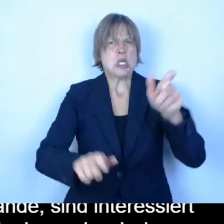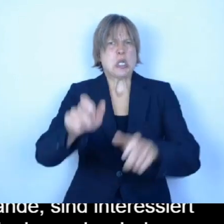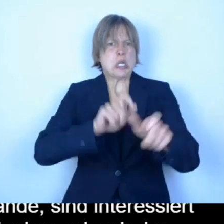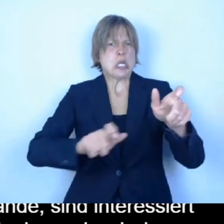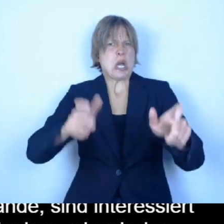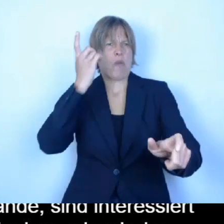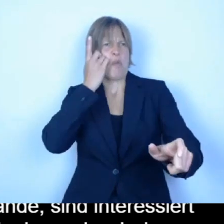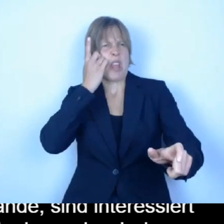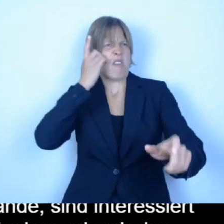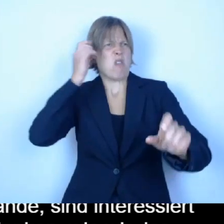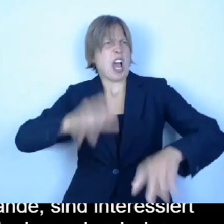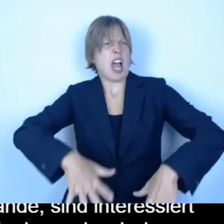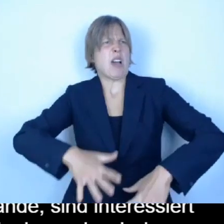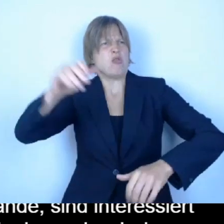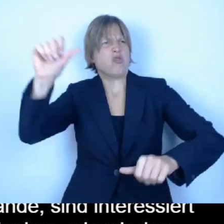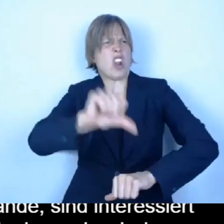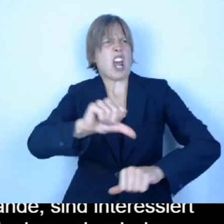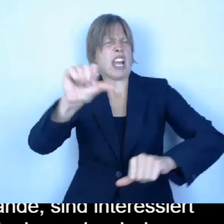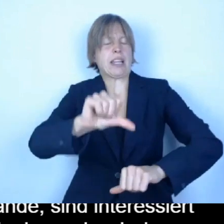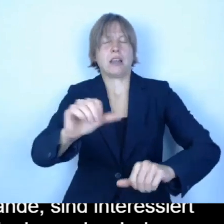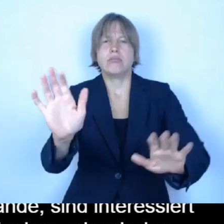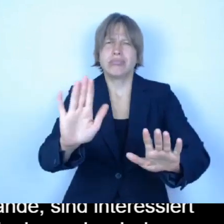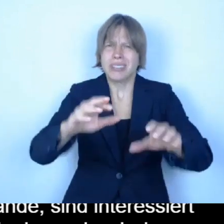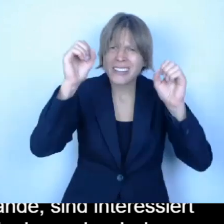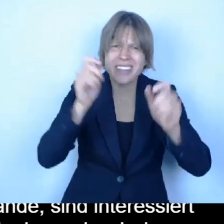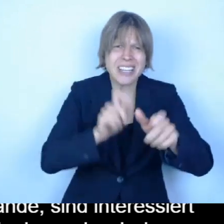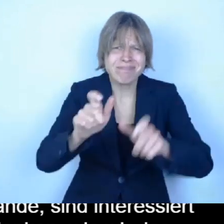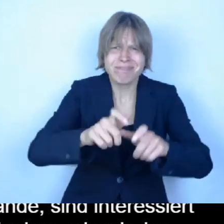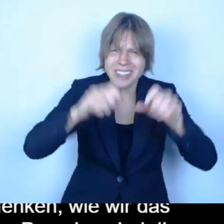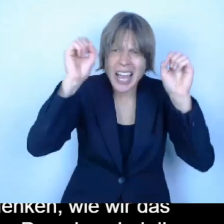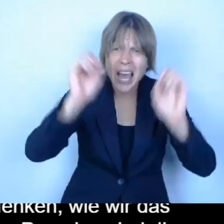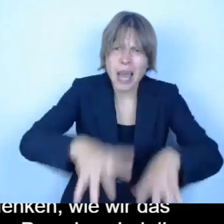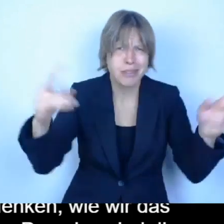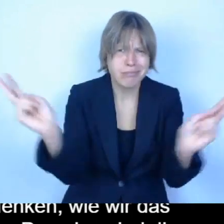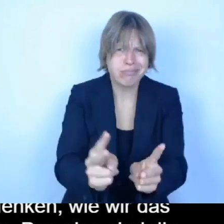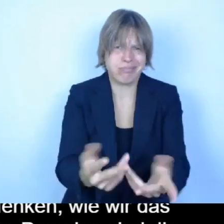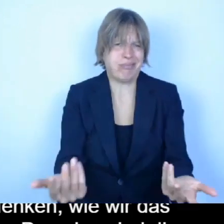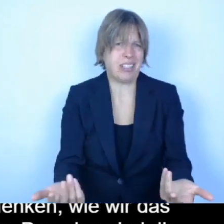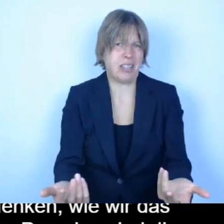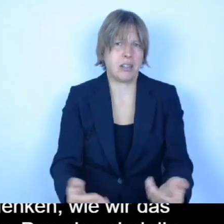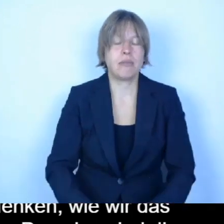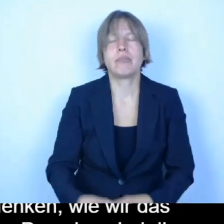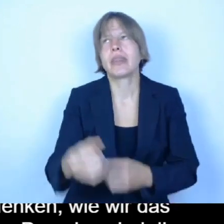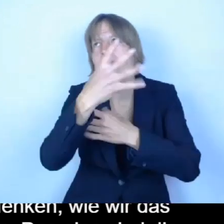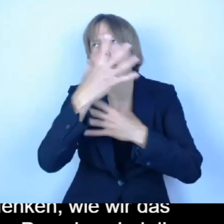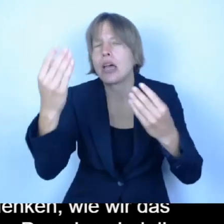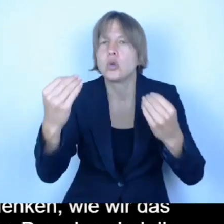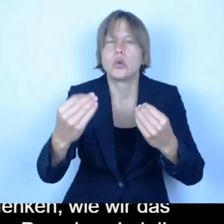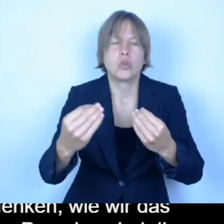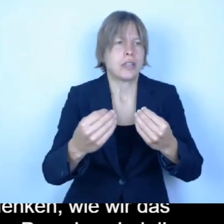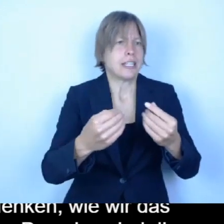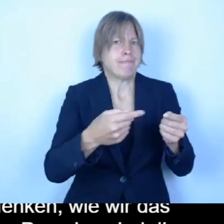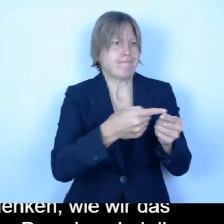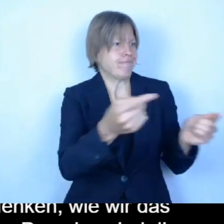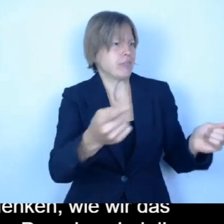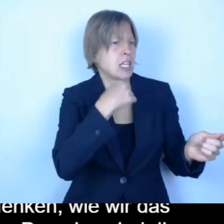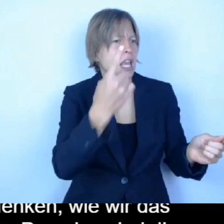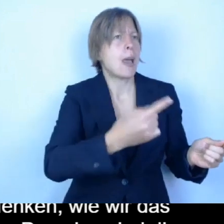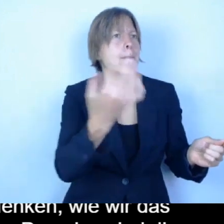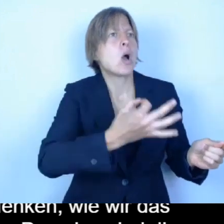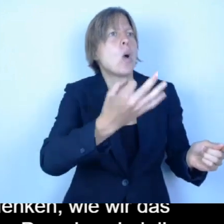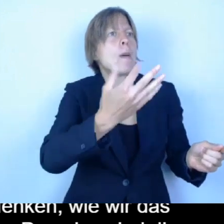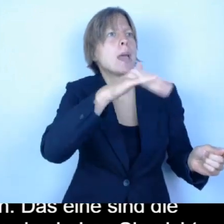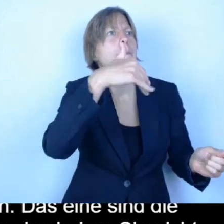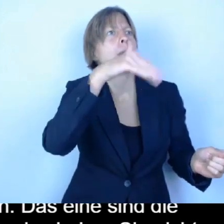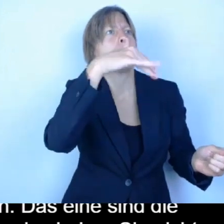Die einen reden, wir brauchen mehr Impfstoff und die anderen sagen, aber dann auf keinen Fall. Die einen sagen, wir brauchen mehr Digitalisierung, aber dann kenne ich Leute, die sagen, wir müssen